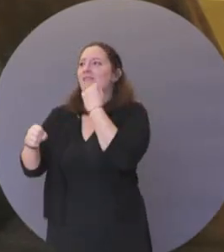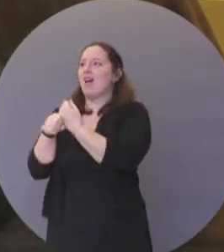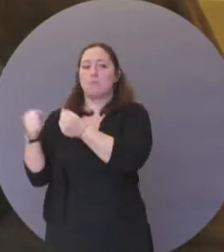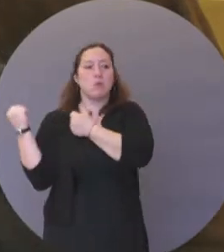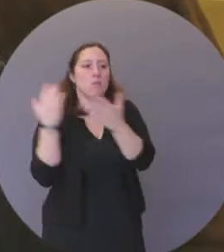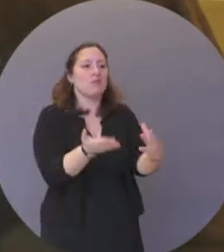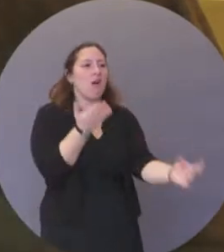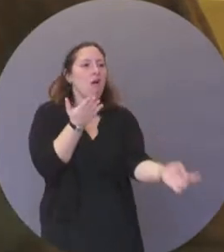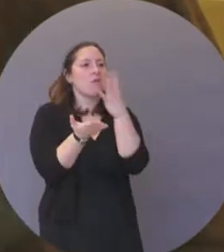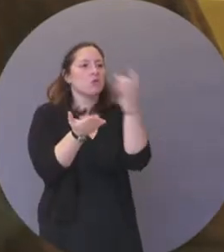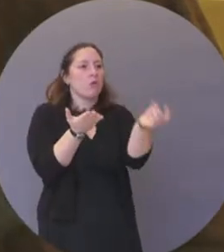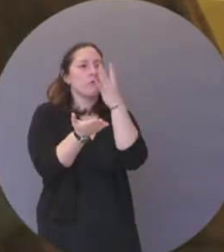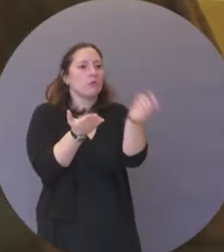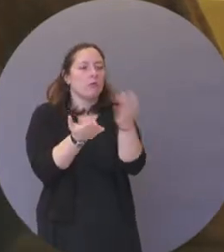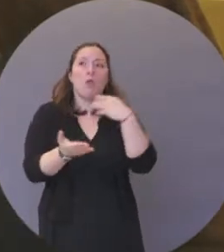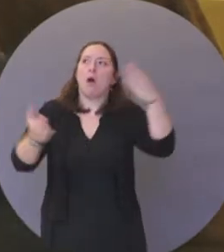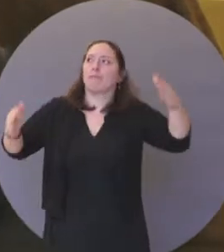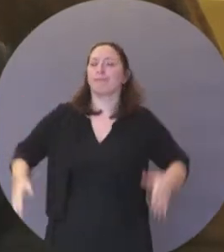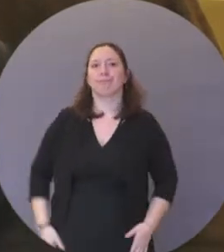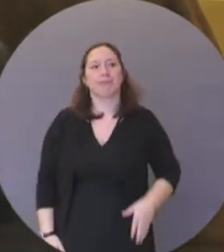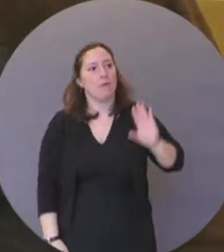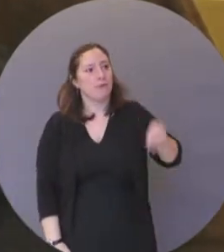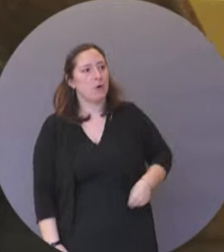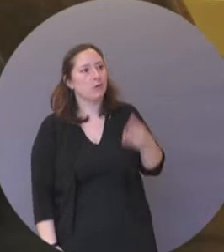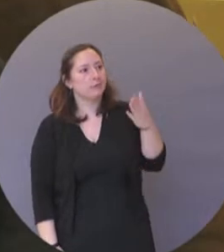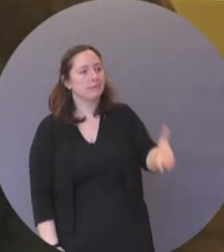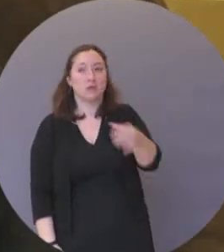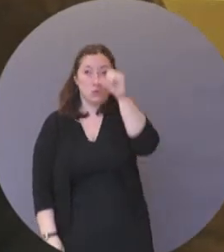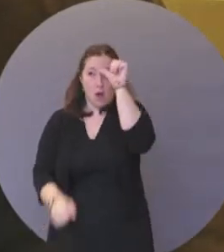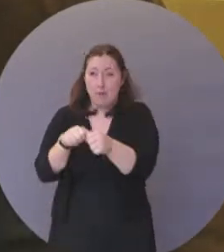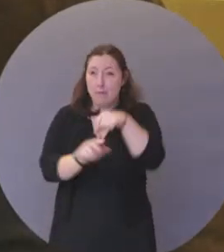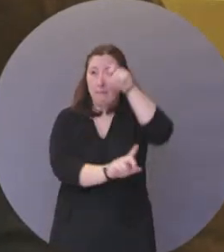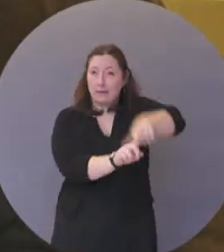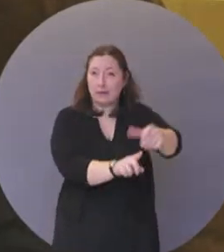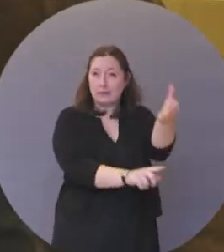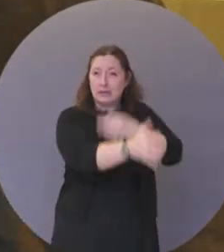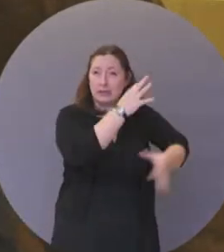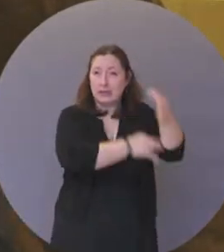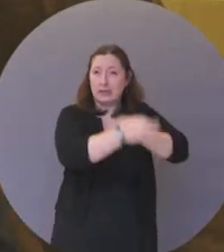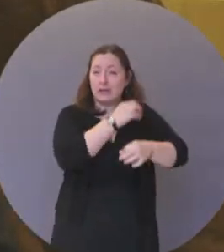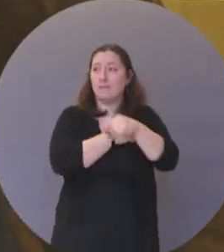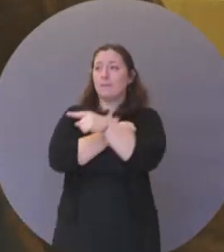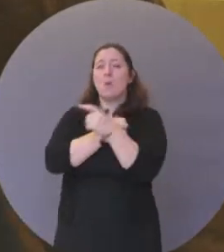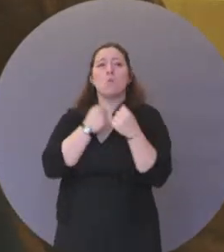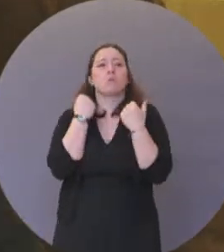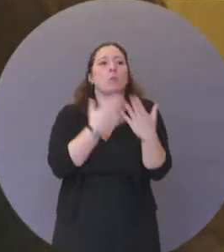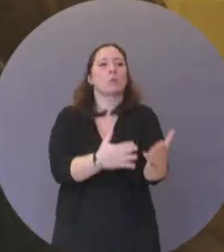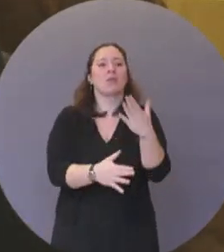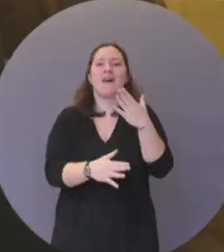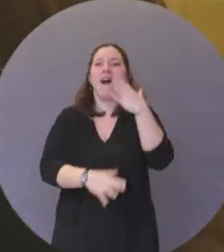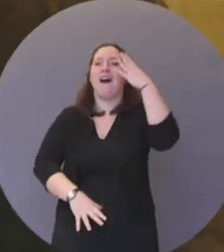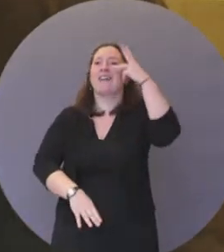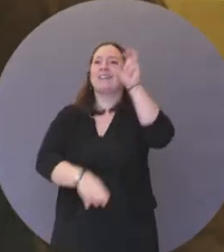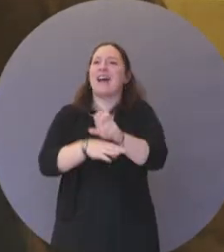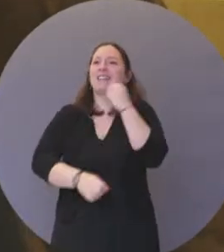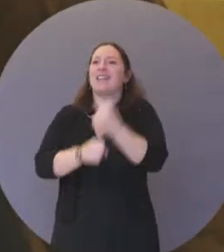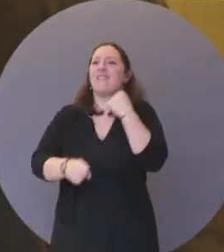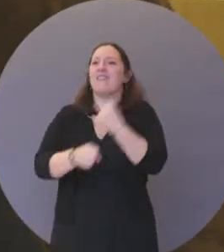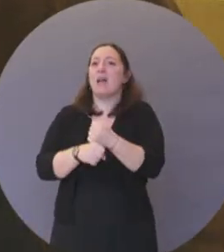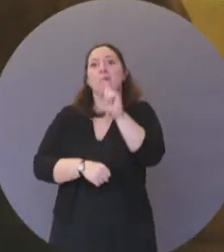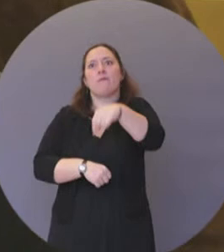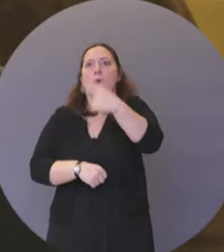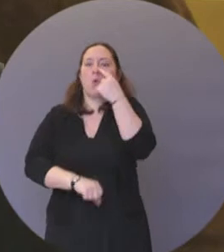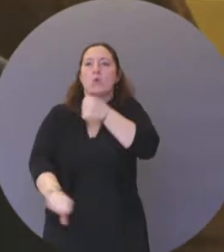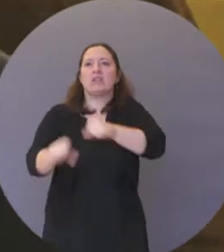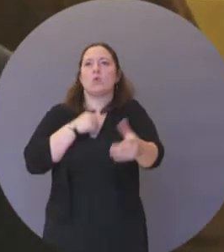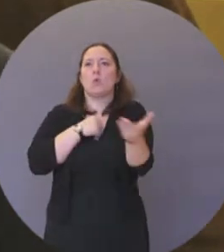qui l'entreprise proposait de lui maintenir son emploi c'est à l'accepter d'aller en Indonésie évidemment